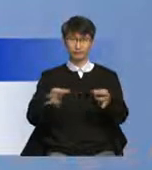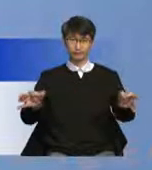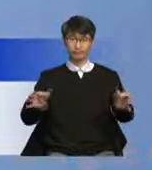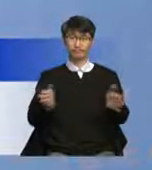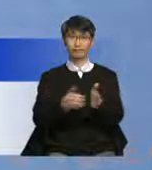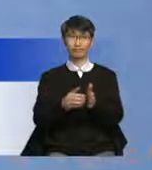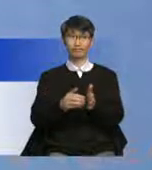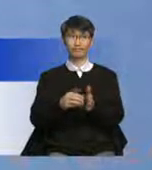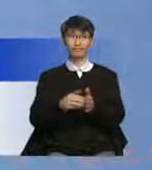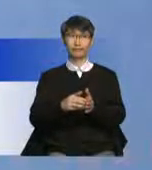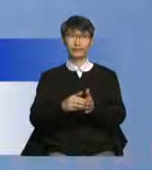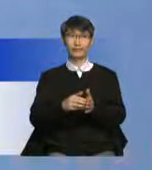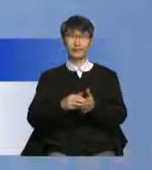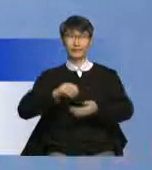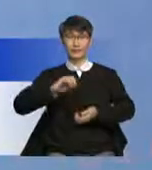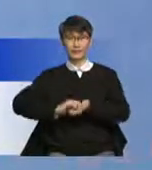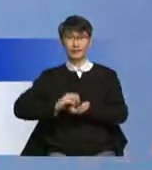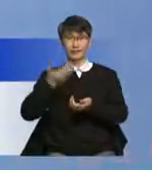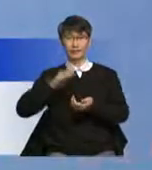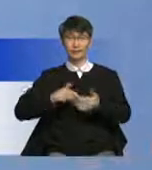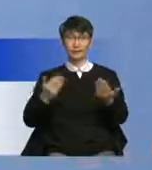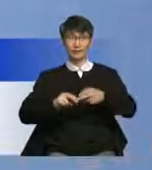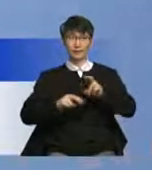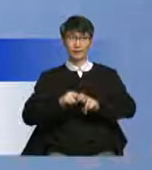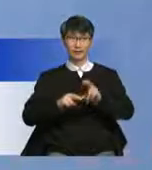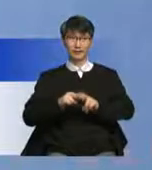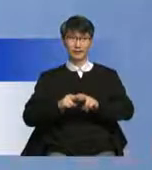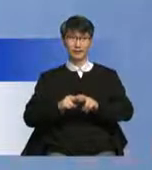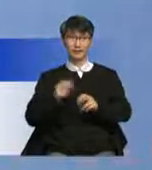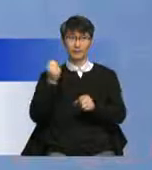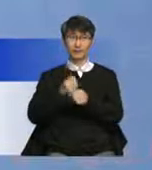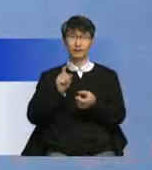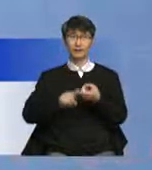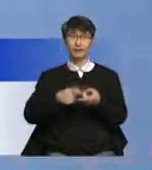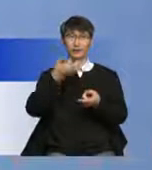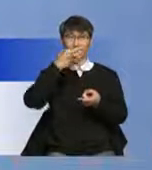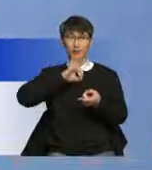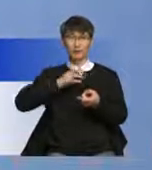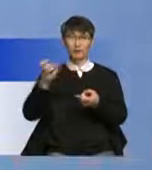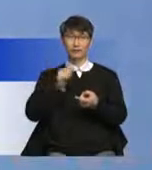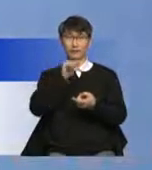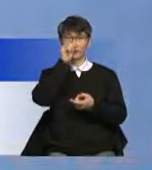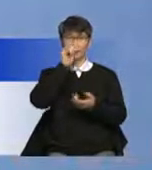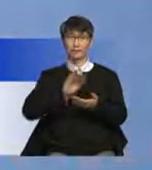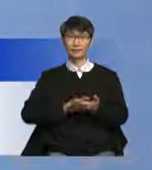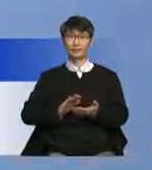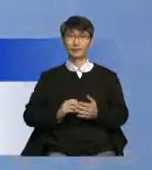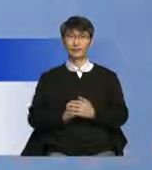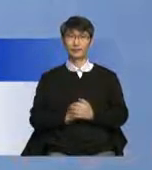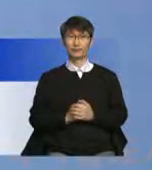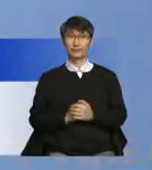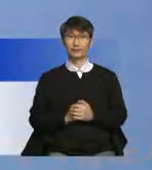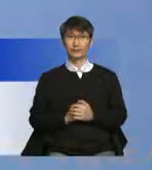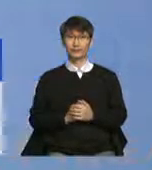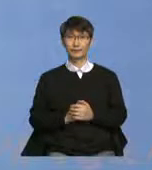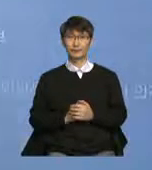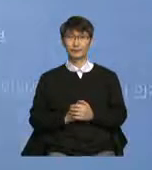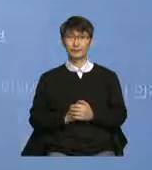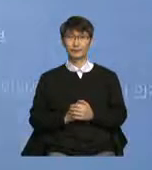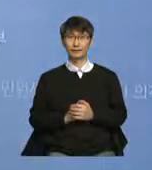이제 이렇게 돼서 한시적인 일자리를 창출한 것에 대해서 보람을 가지고